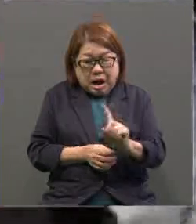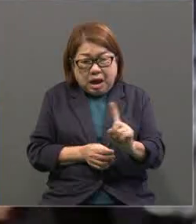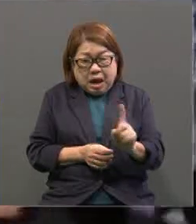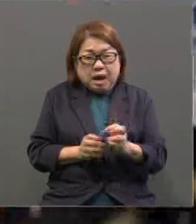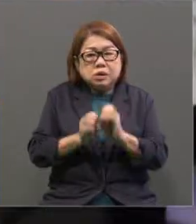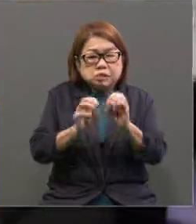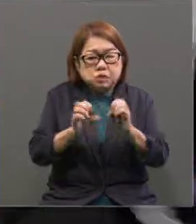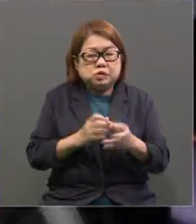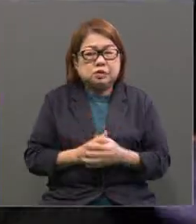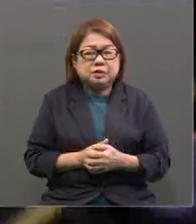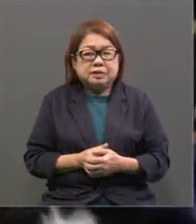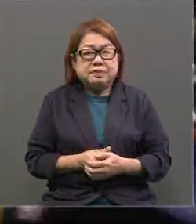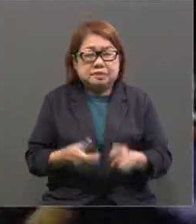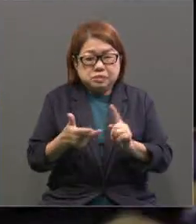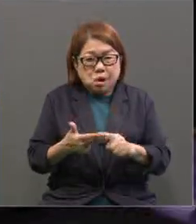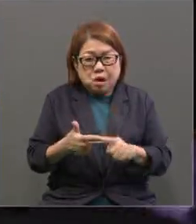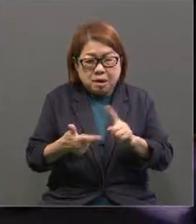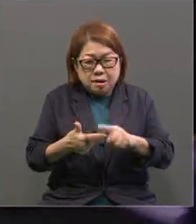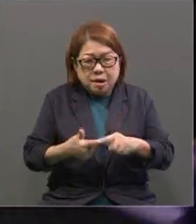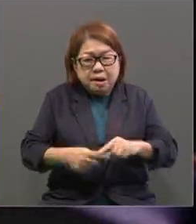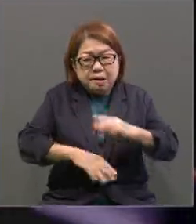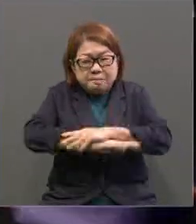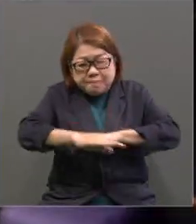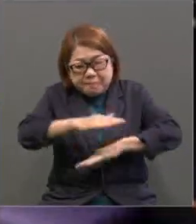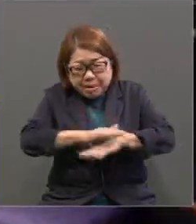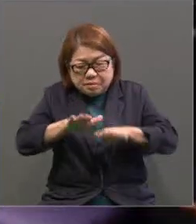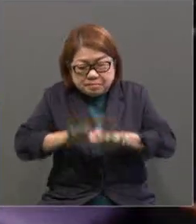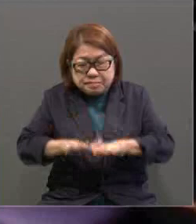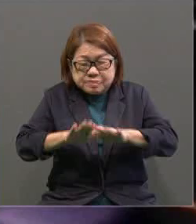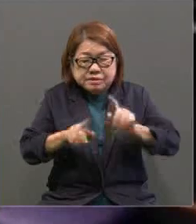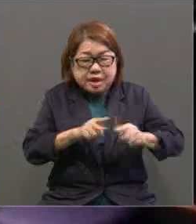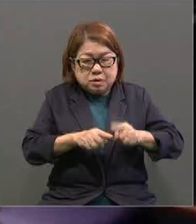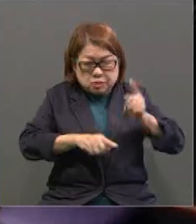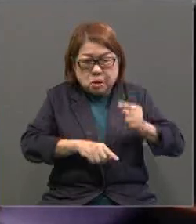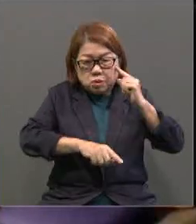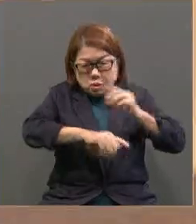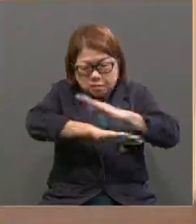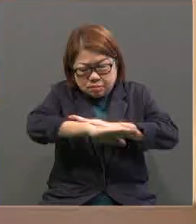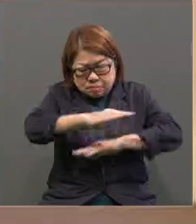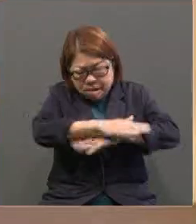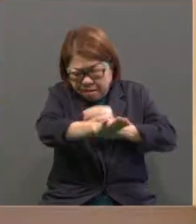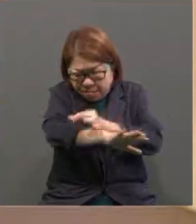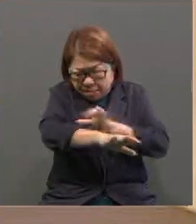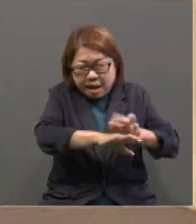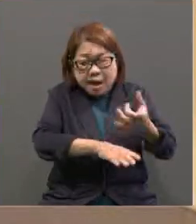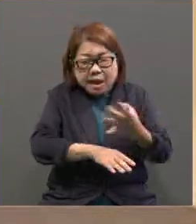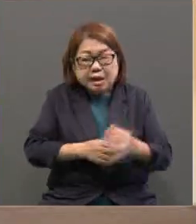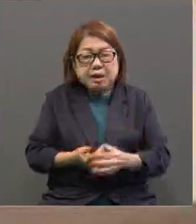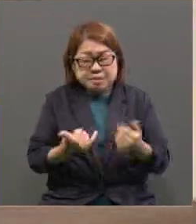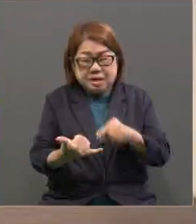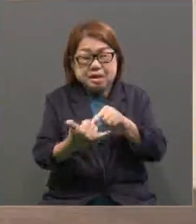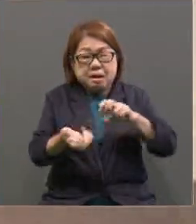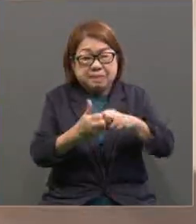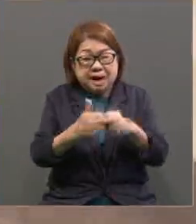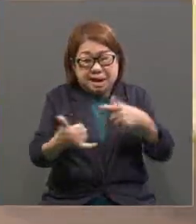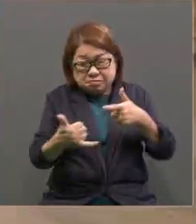2 3 4เขาก็จะอบรมให้การปฐมพยาบาลเบื้องต้นจะได้มีความรู้ในการรักษาบาดแผลแล้วก็ให้ความช่วยเหลือผู้ประสบเหตุได้